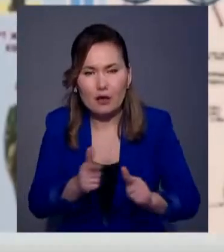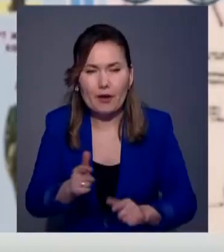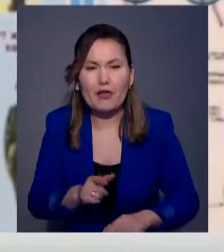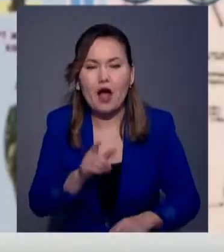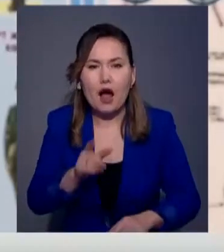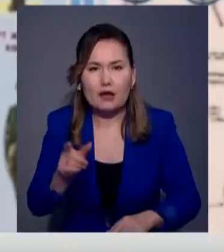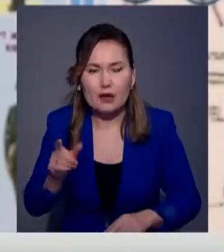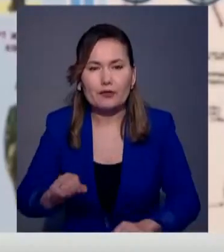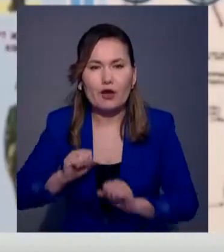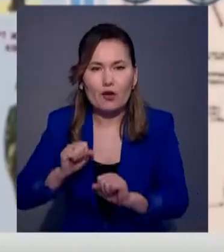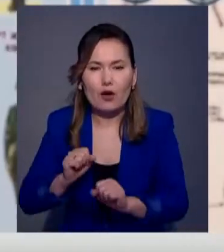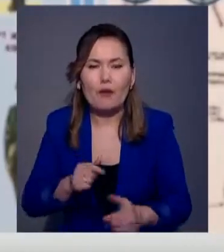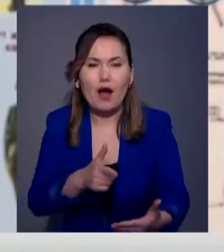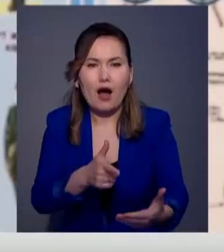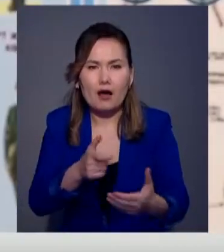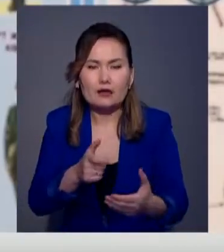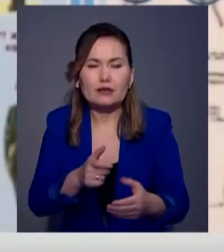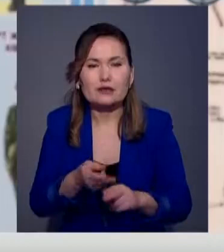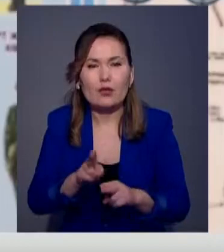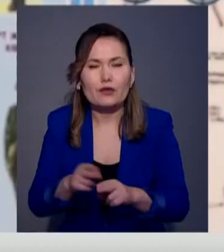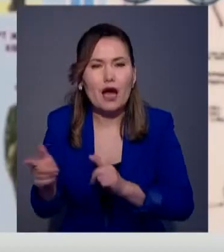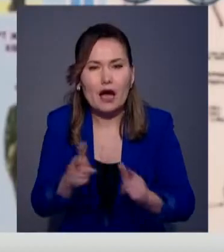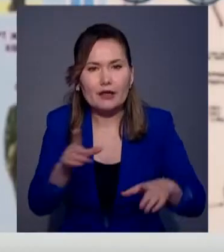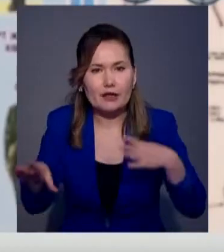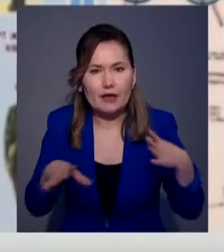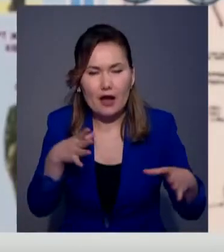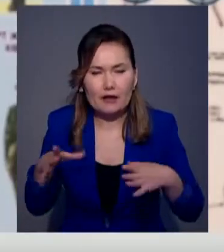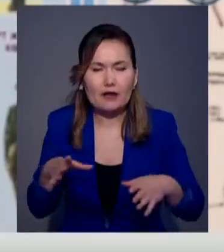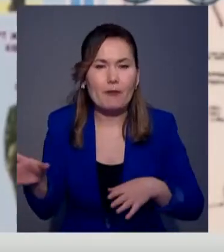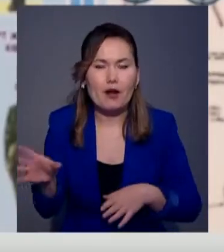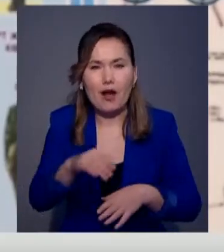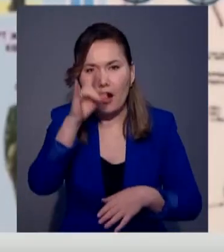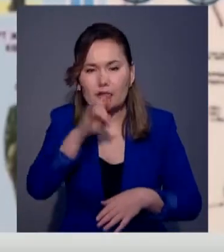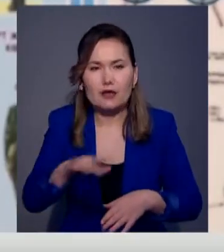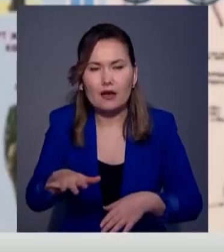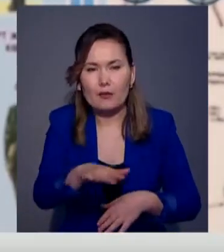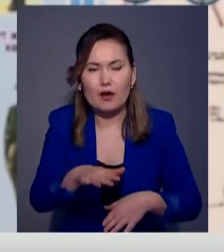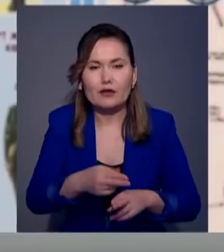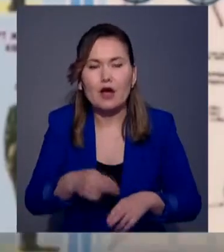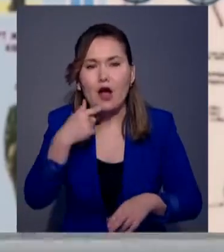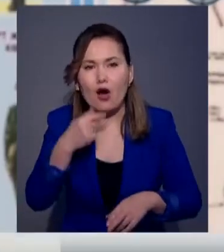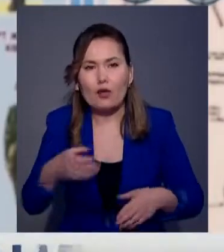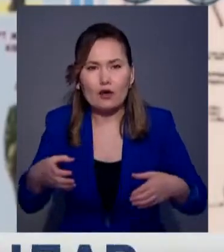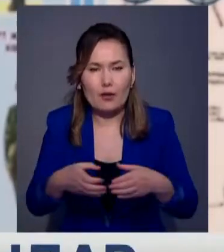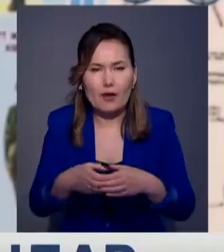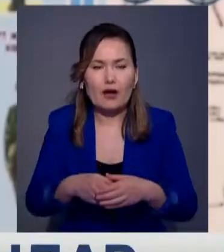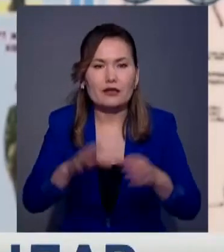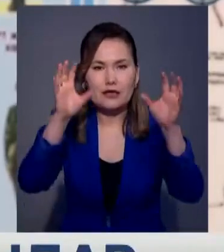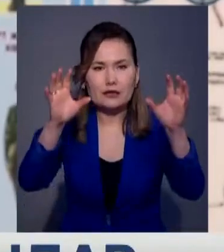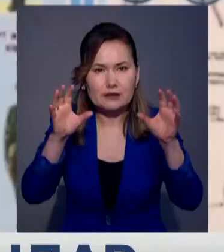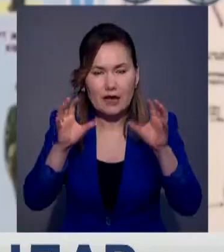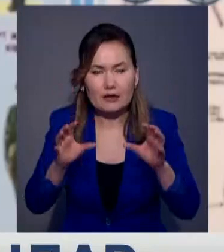дейік, атыс дайындығы, тактикалық дайындық, және де Қазақстан Республикасының қарулы күштерінің жарғыларының